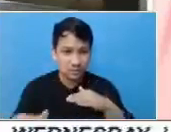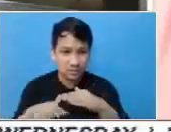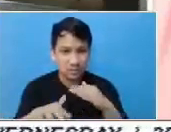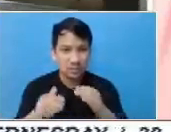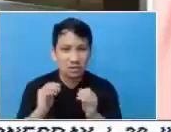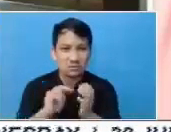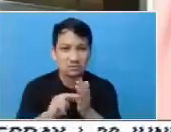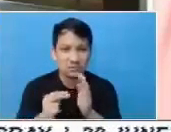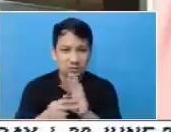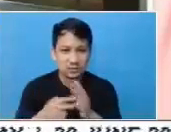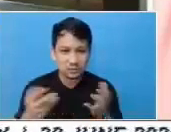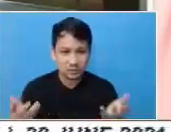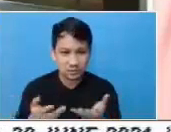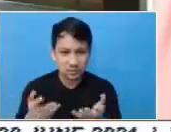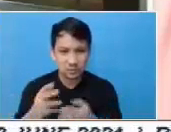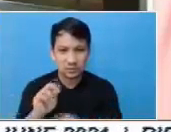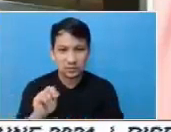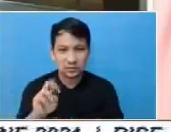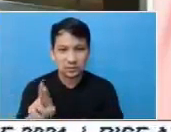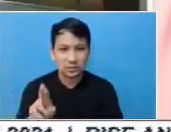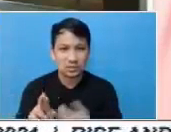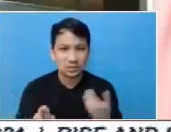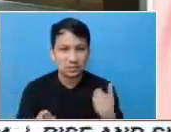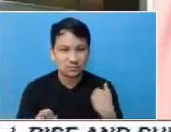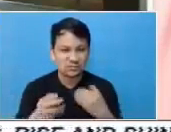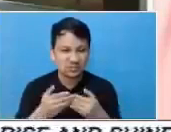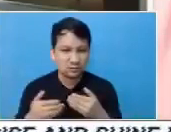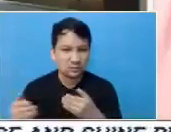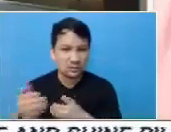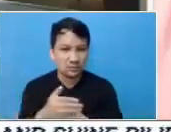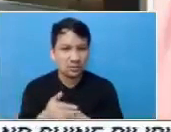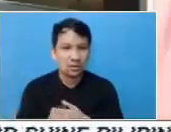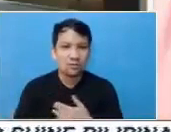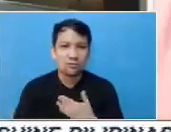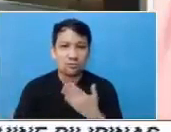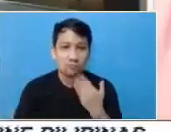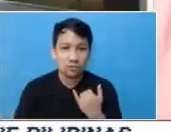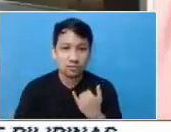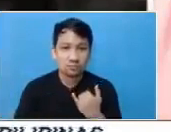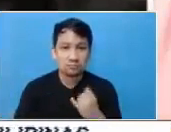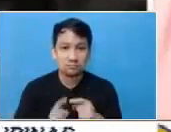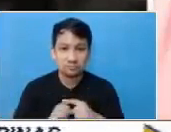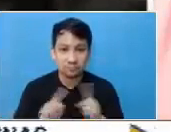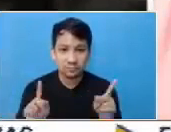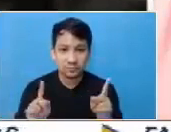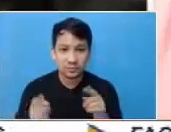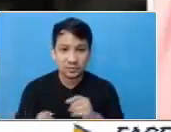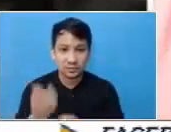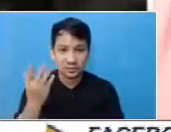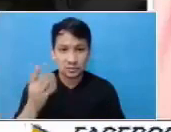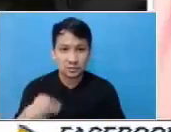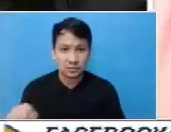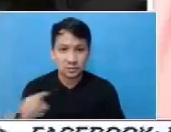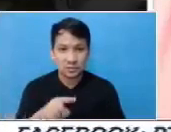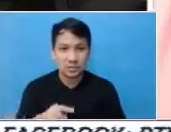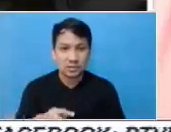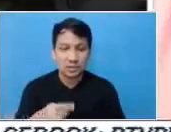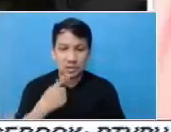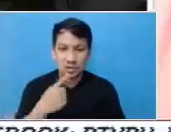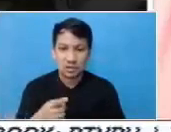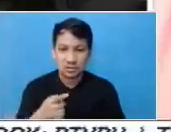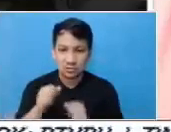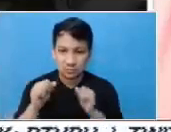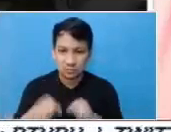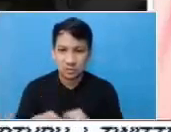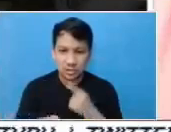Kumbaga nakadagdag ho doon, nag-contribute doon? Posible pong, kunyari, titingin tayo sa baba, pataas, unang-unang